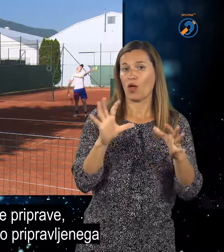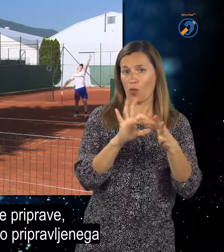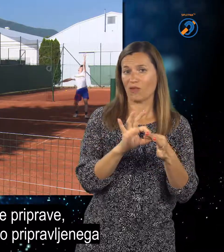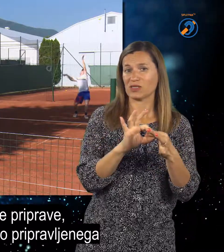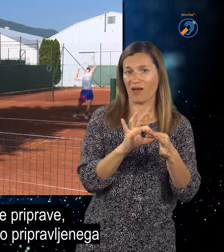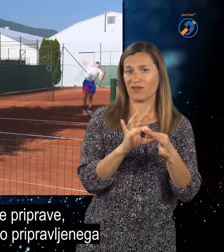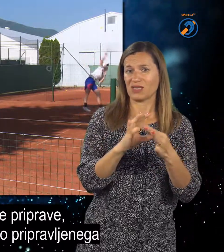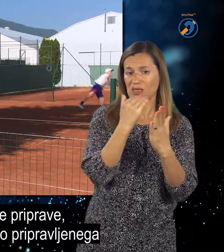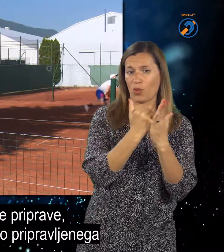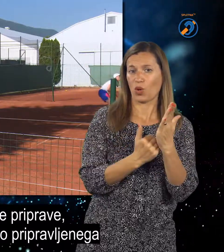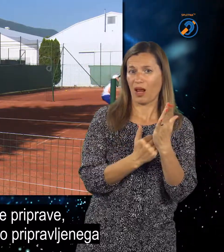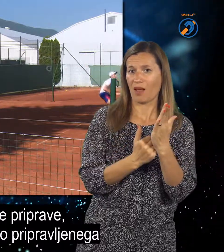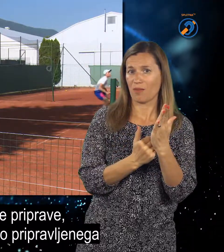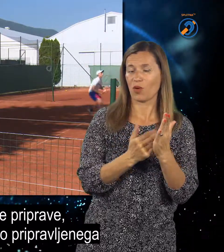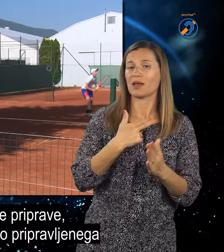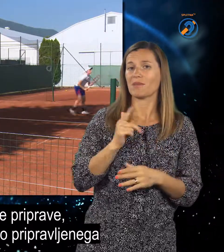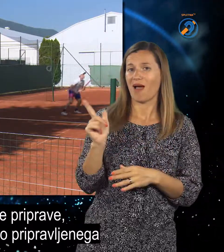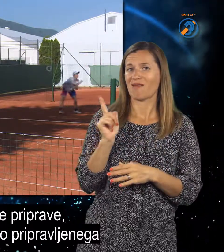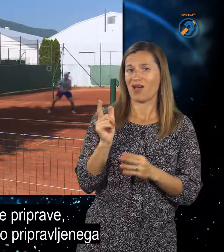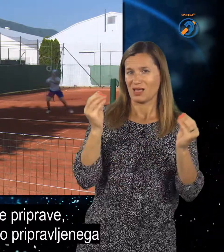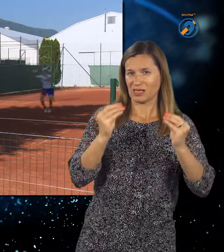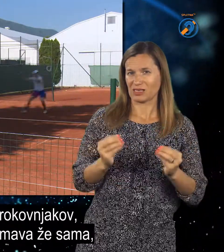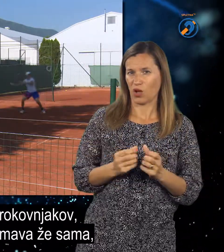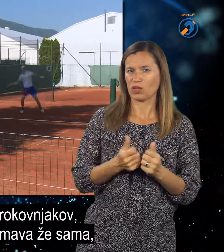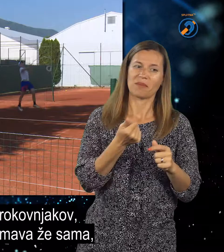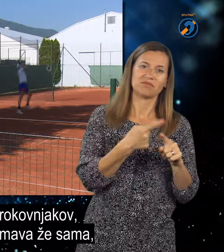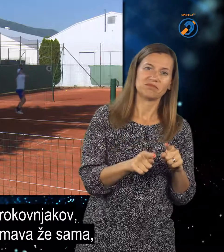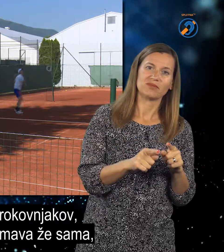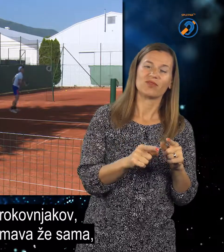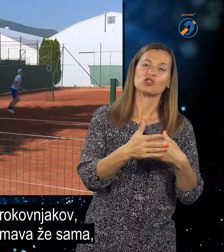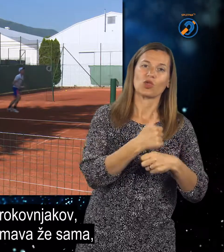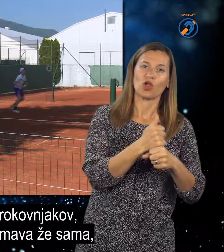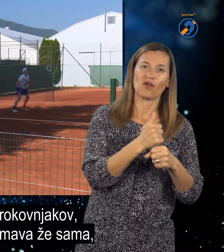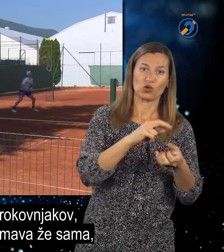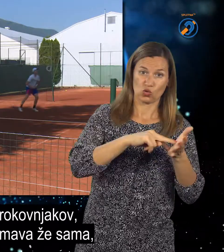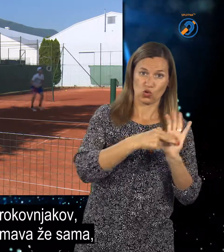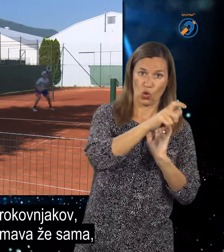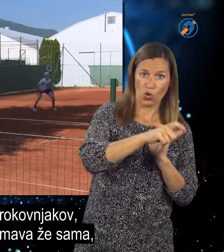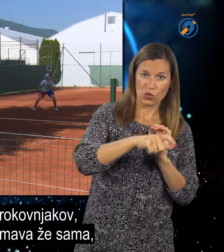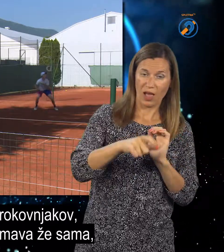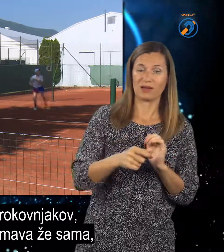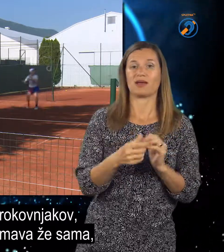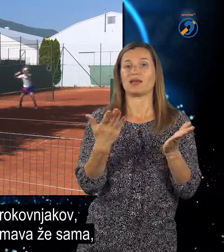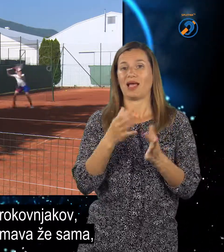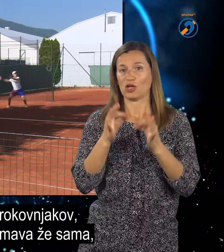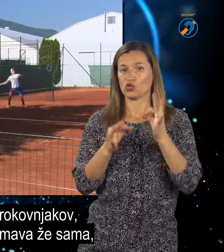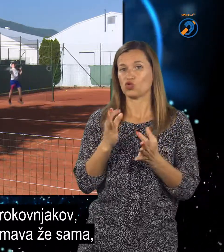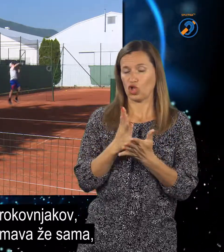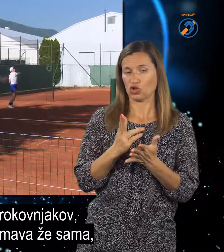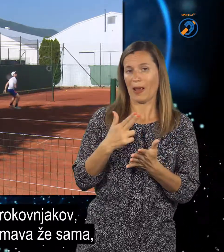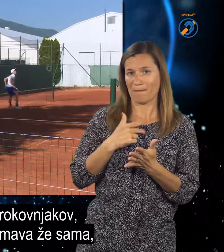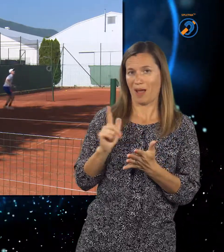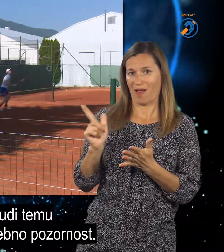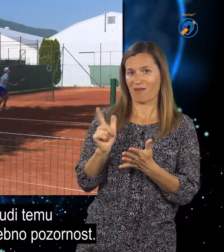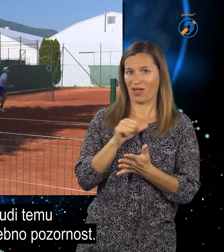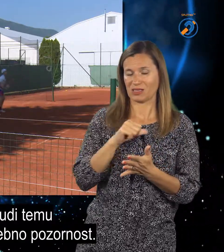s programom, ki imava sestavljenega nekaj v sodelovanju s strokovnjaki, nekaj izkušnje imamo že